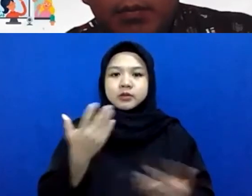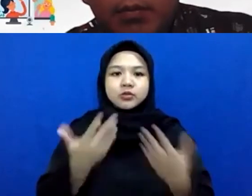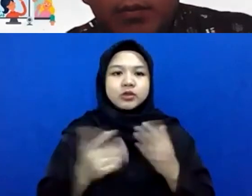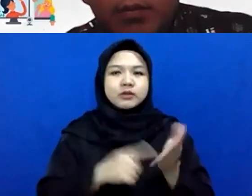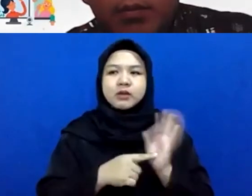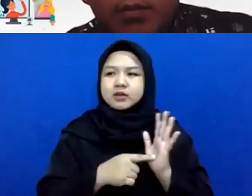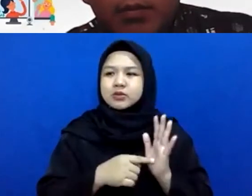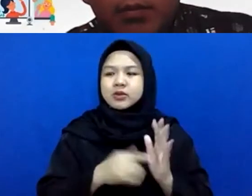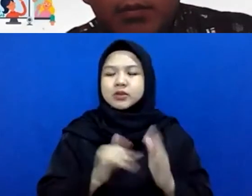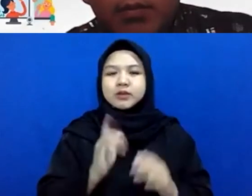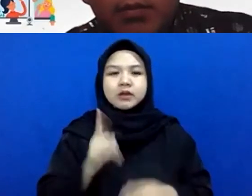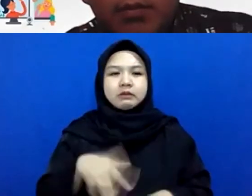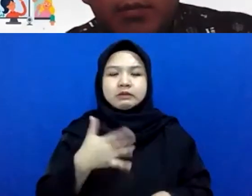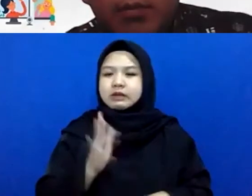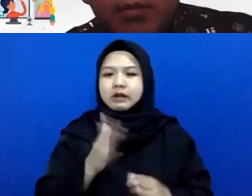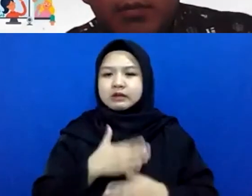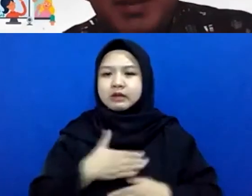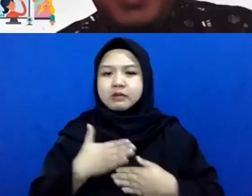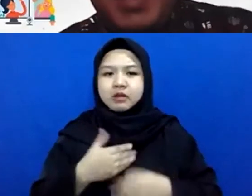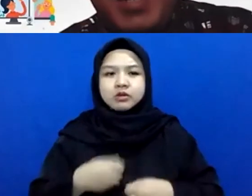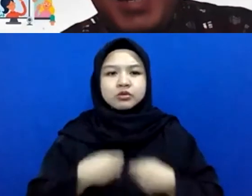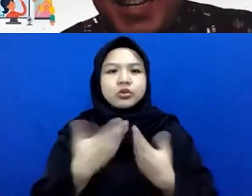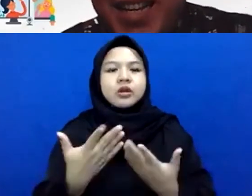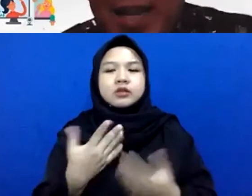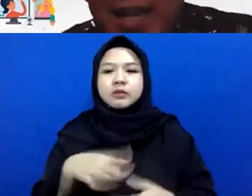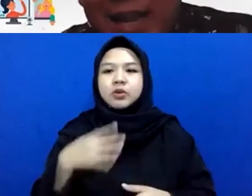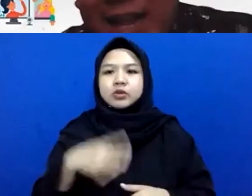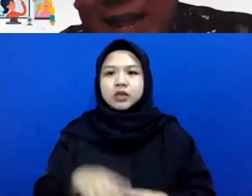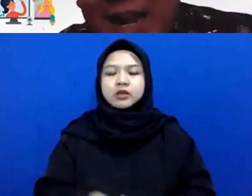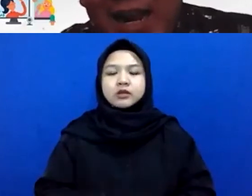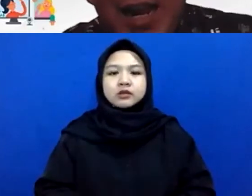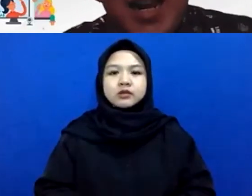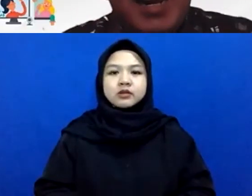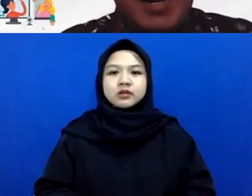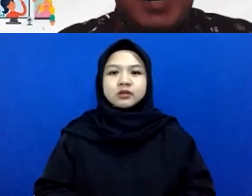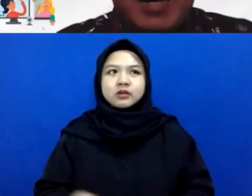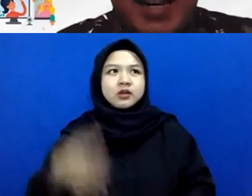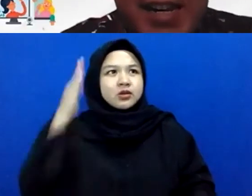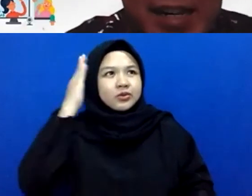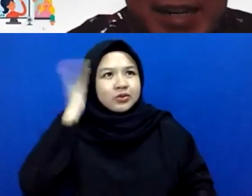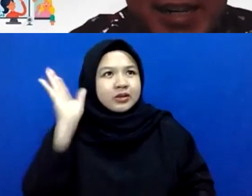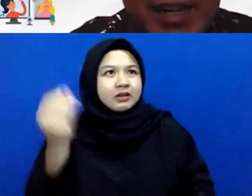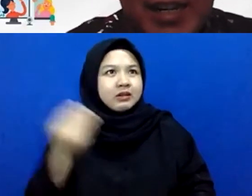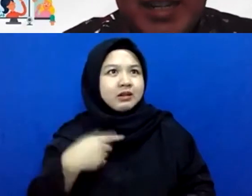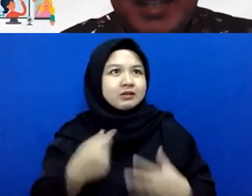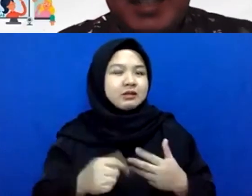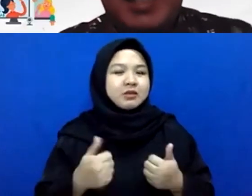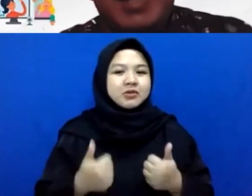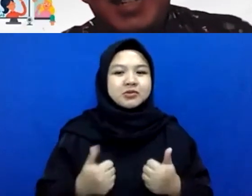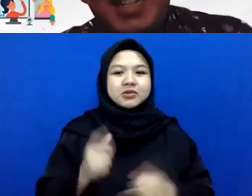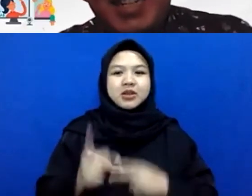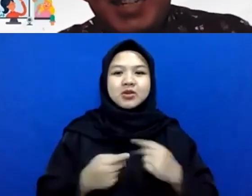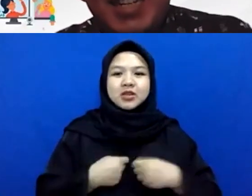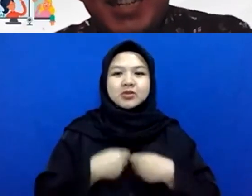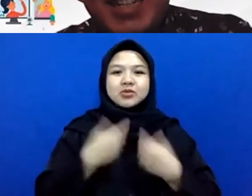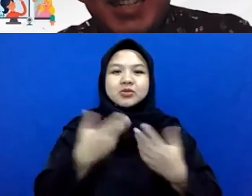kayak malah ada yang merasa nggak nyaman curhat sama dosennya gitu. Itu kayak aduh nanti saya nggak dikasih nilai yang bagus kalau misalnya saya